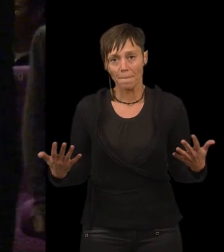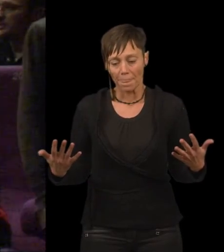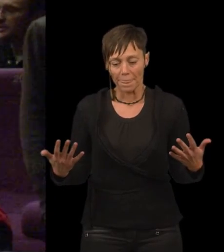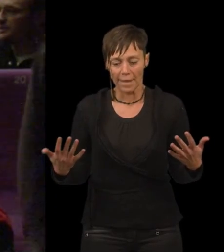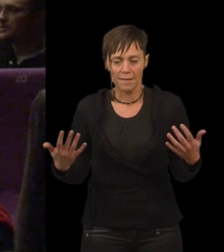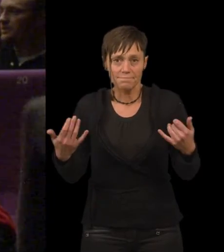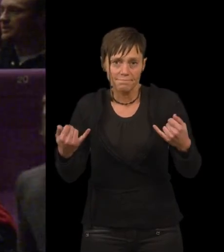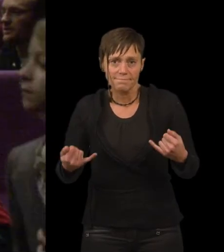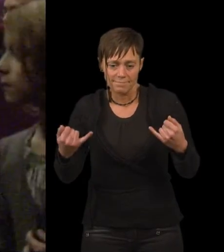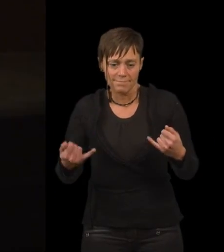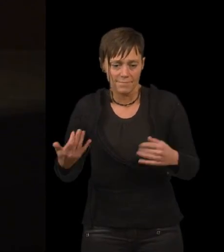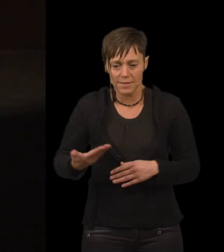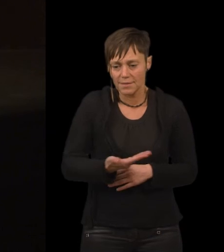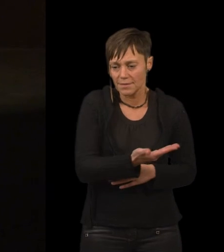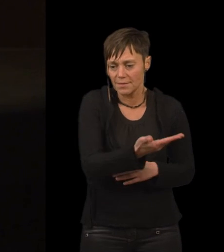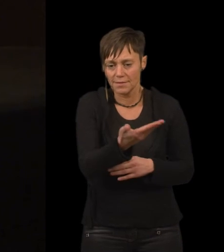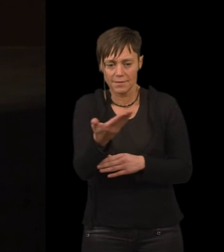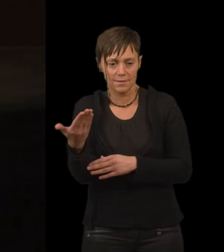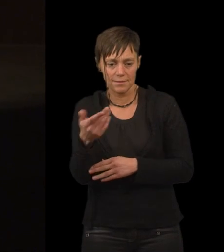Et se dire